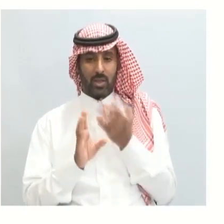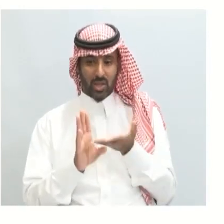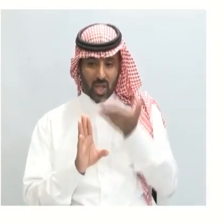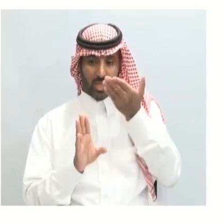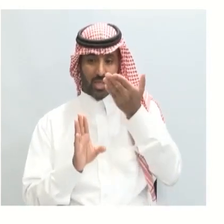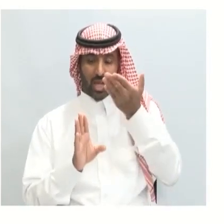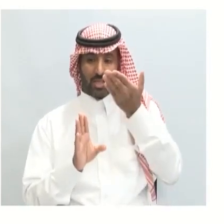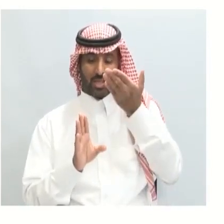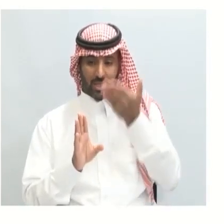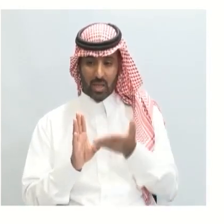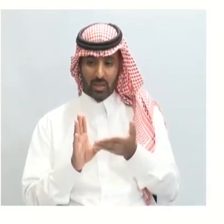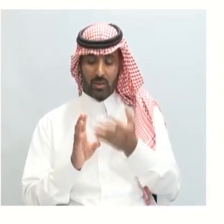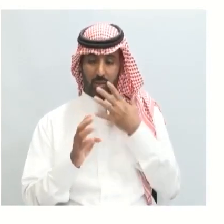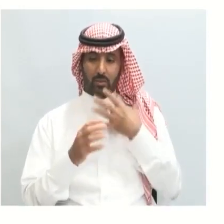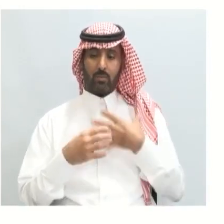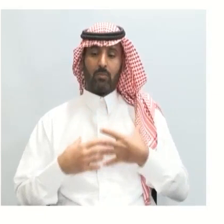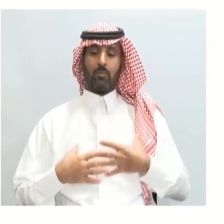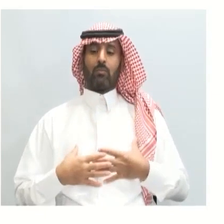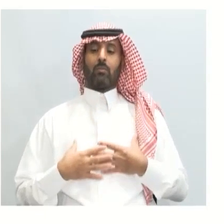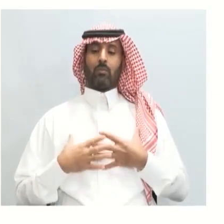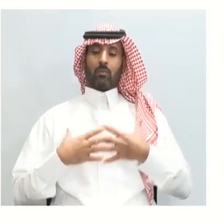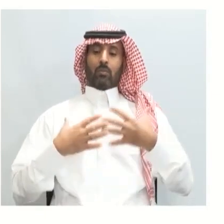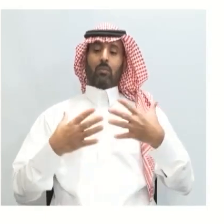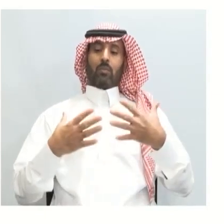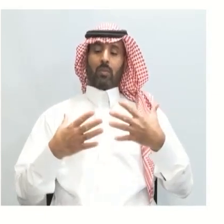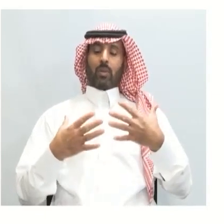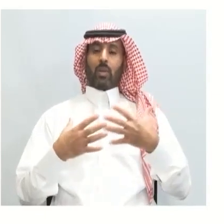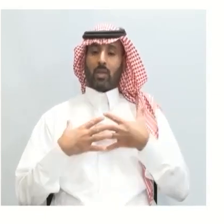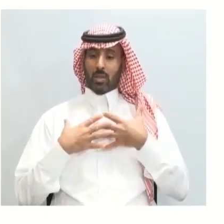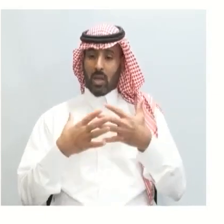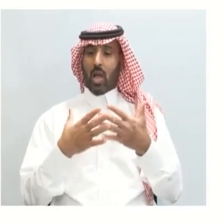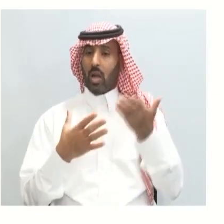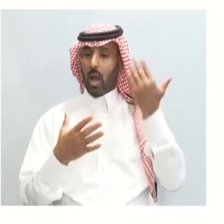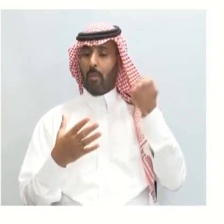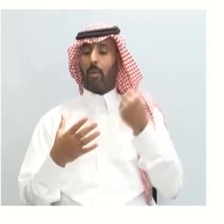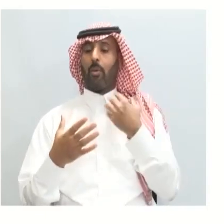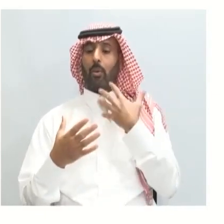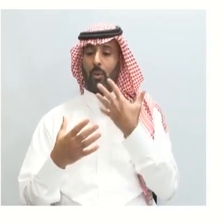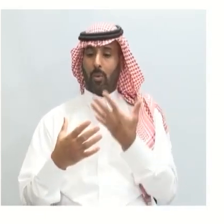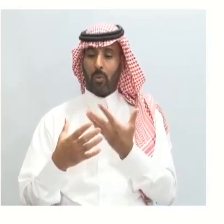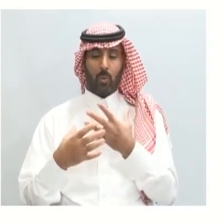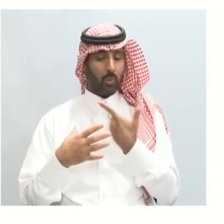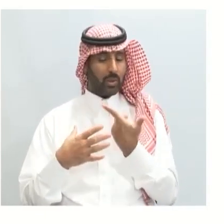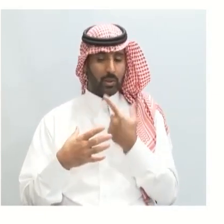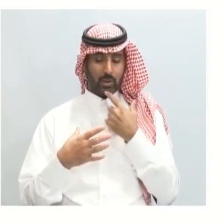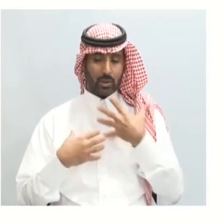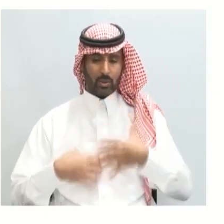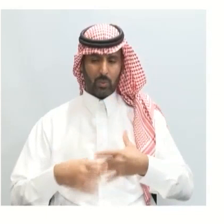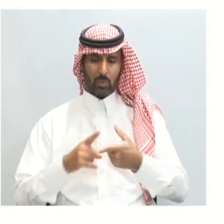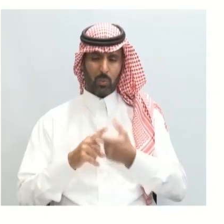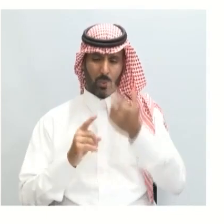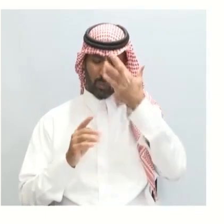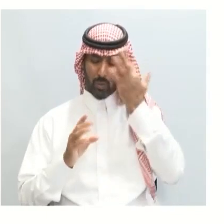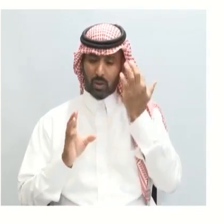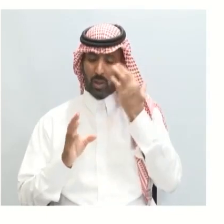تغيير اذا كان حجم الهواء في الرئتين يزداد قبل الزفير فماذا يحدث لدرجه الحراره في الرئتين احنا قلنا